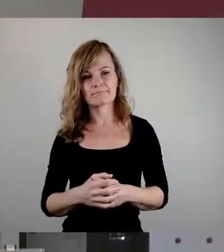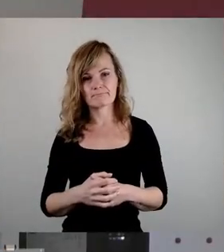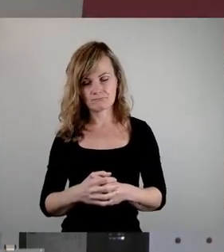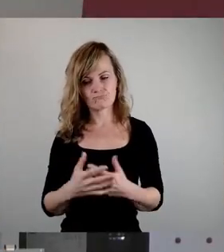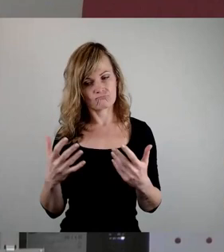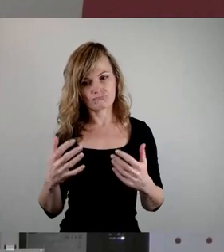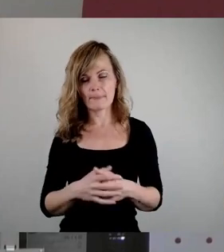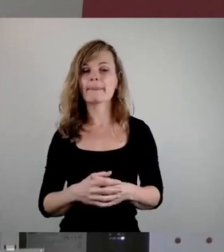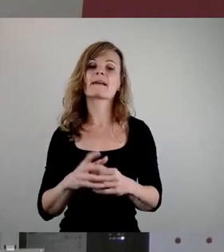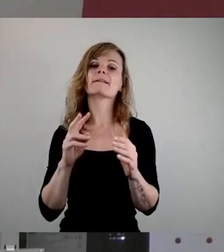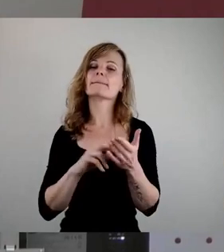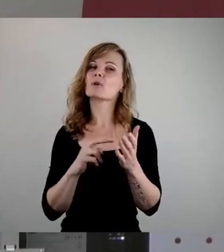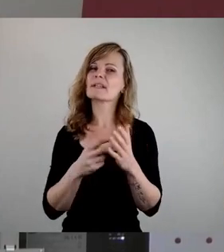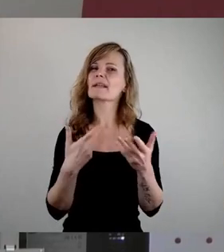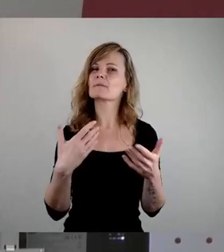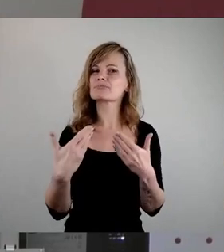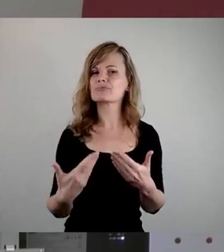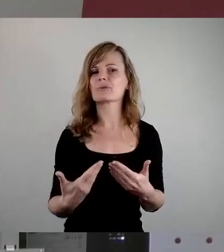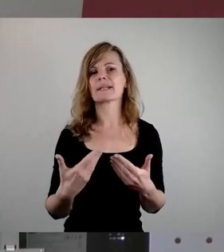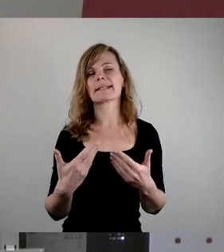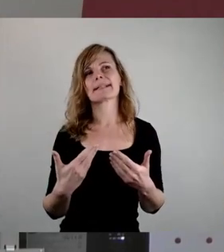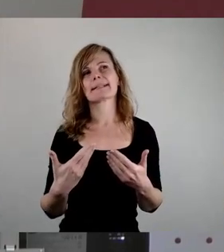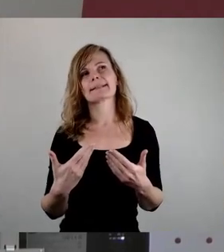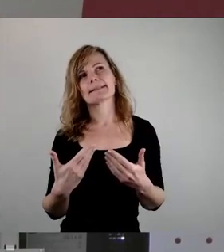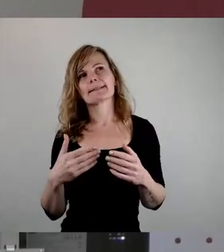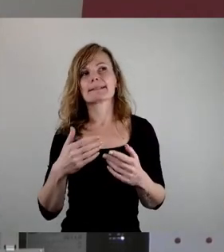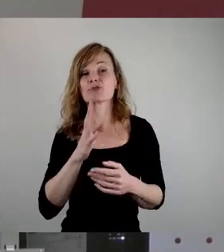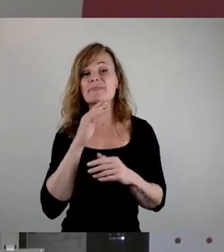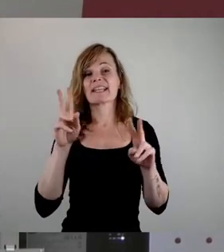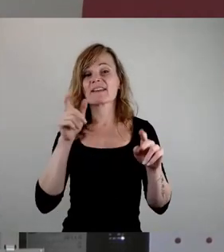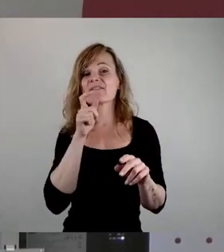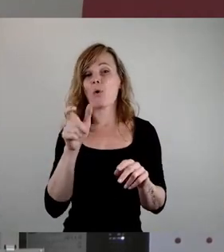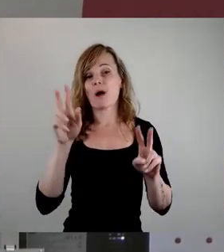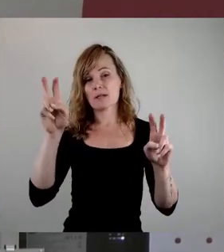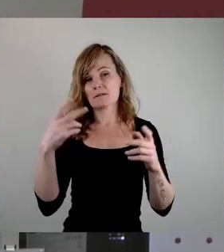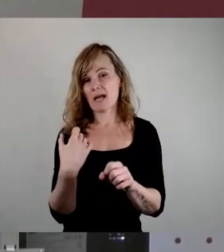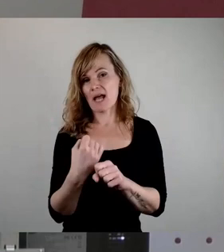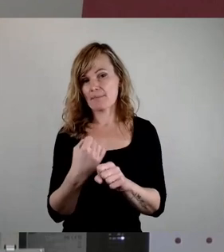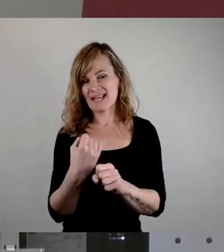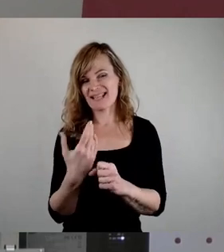damit zurückhalten, allzu stark mit Sprichwörtern zu arbeiten, die irgendwie auf die eine oder andere Situation